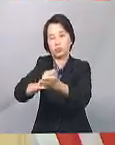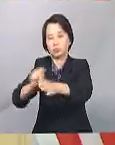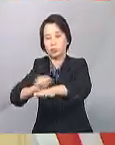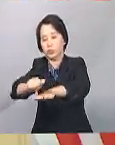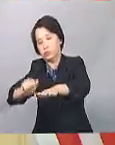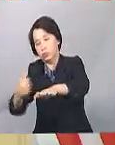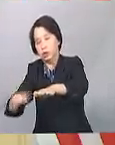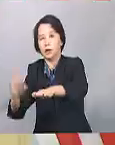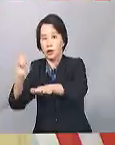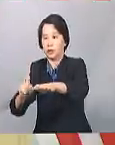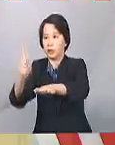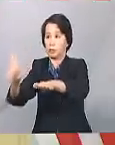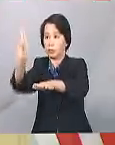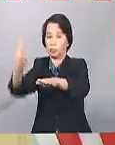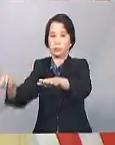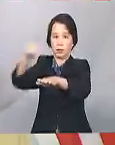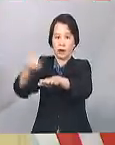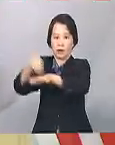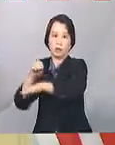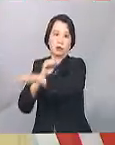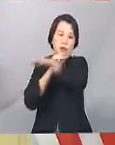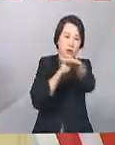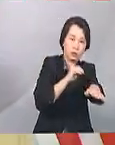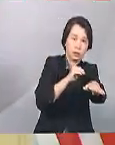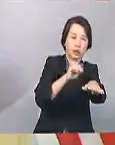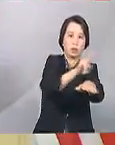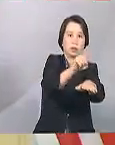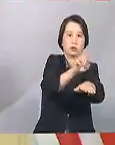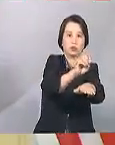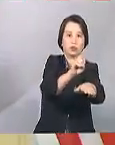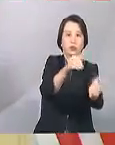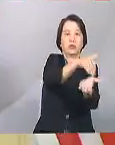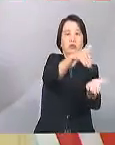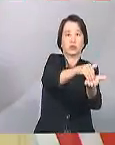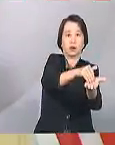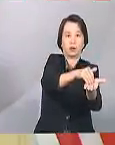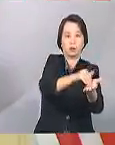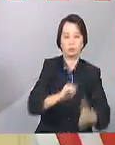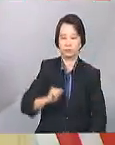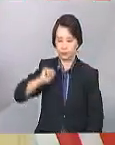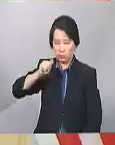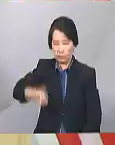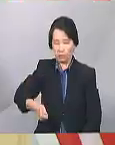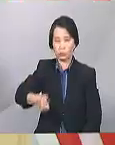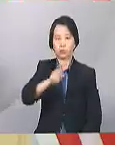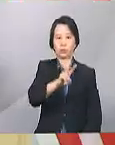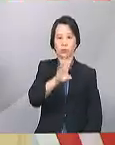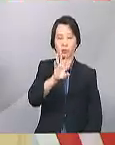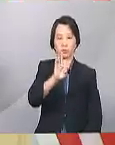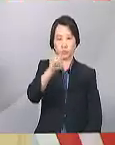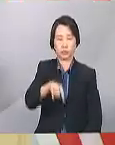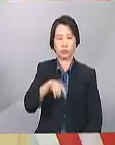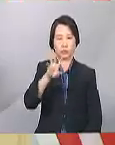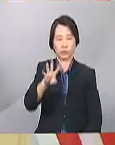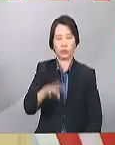ke zon tengah. Pada besok 29 hari bulan 8,